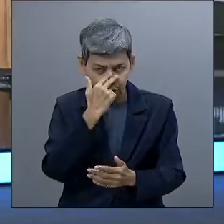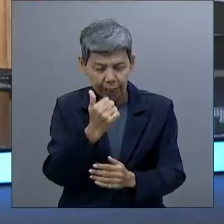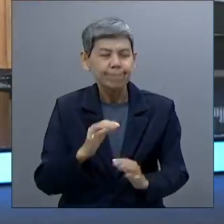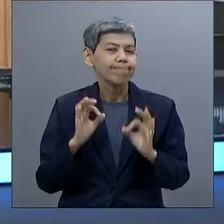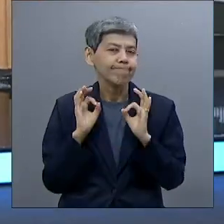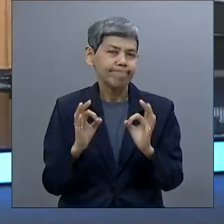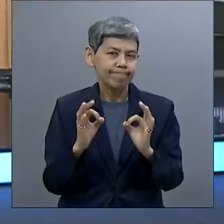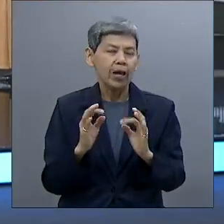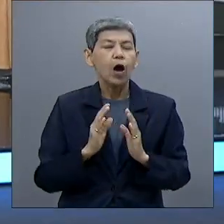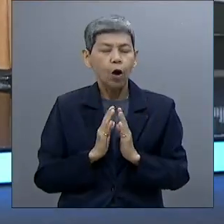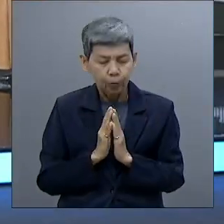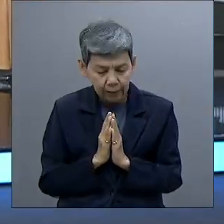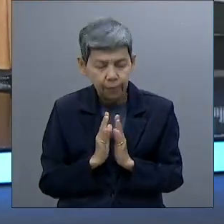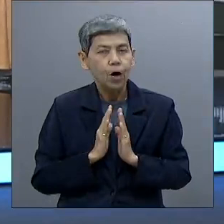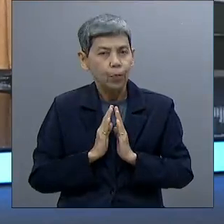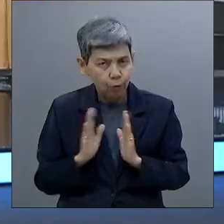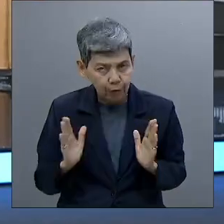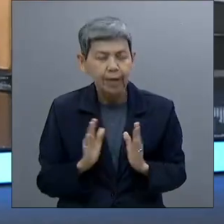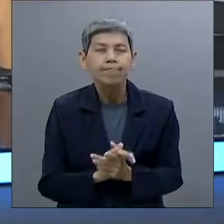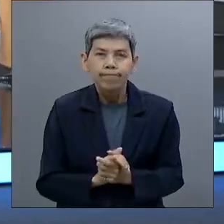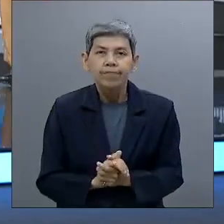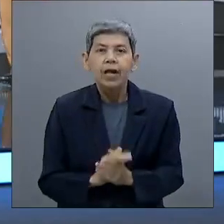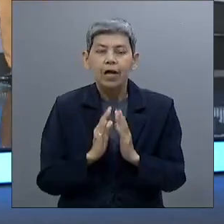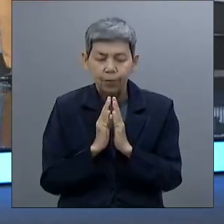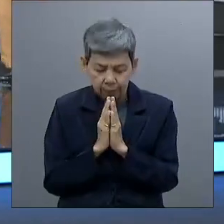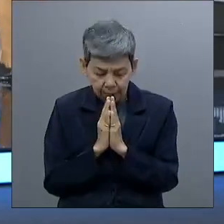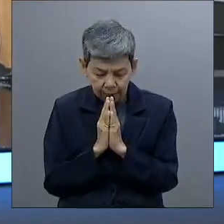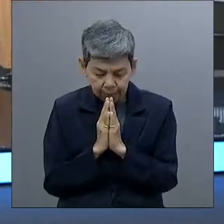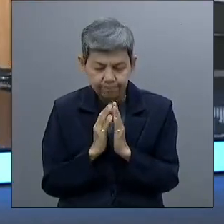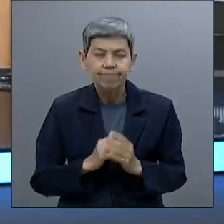คครับเอาวันนี้ขอบคุณน้องแป้งแล้วก็ร้องทุกข์ลงป้ายนี้นะครับ ขอบพระคุณ สวัสดีครับ สวัสดีค่ะ